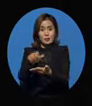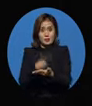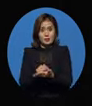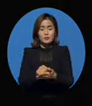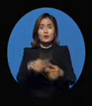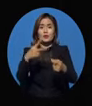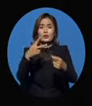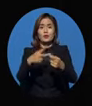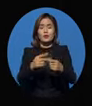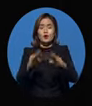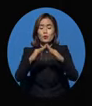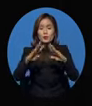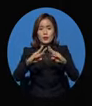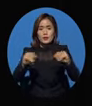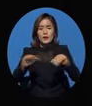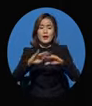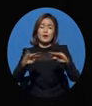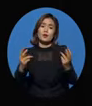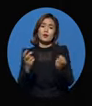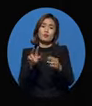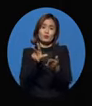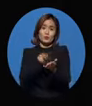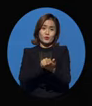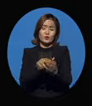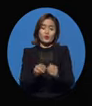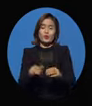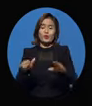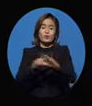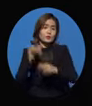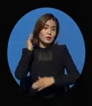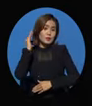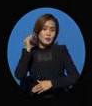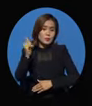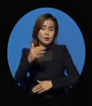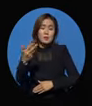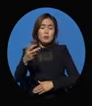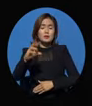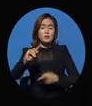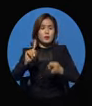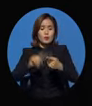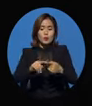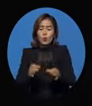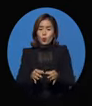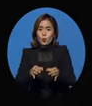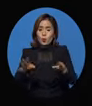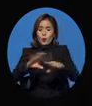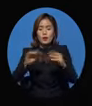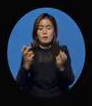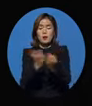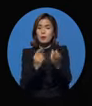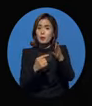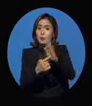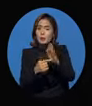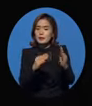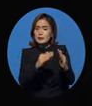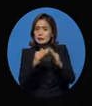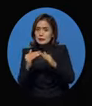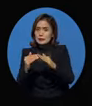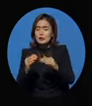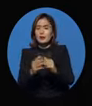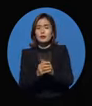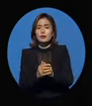두번째는 부동산대책 하겠습니다 문재인 전부가 80만원 이상 공급 대책을 발표했습니다 이사회 책이